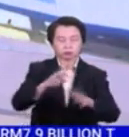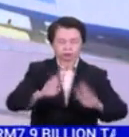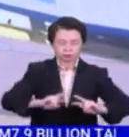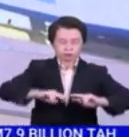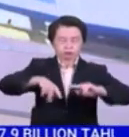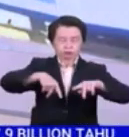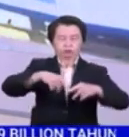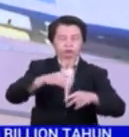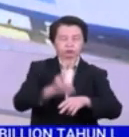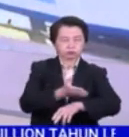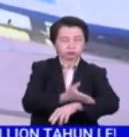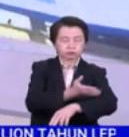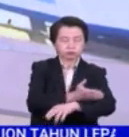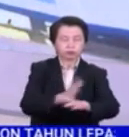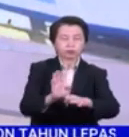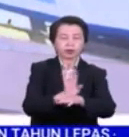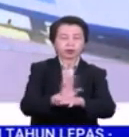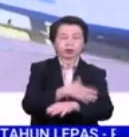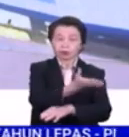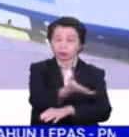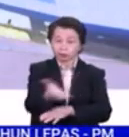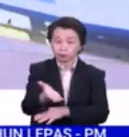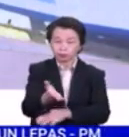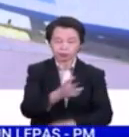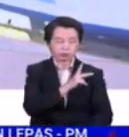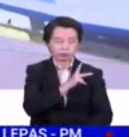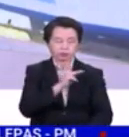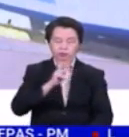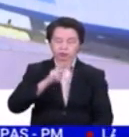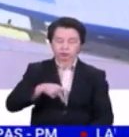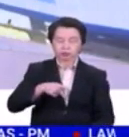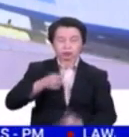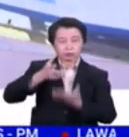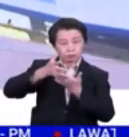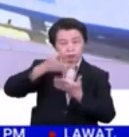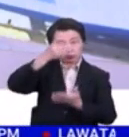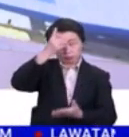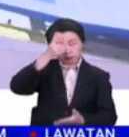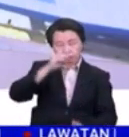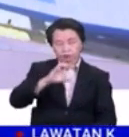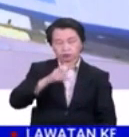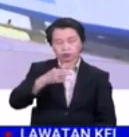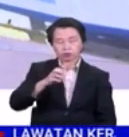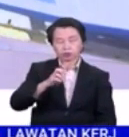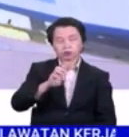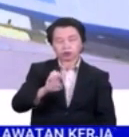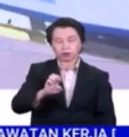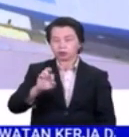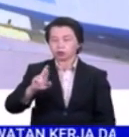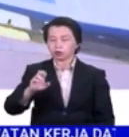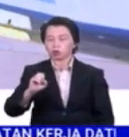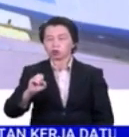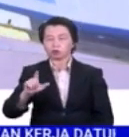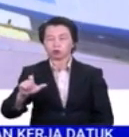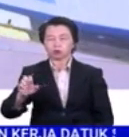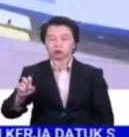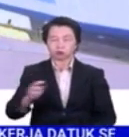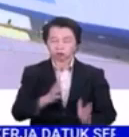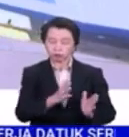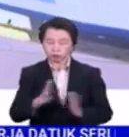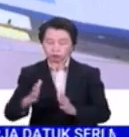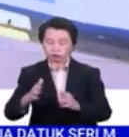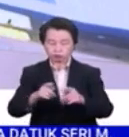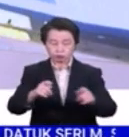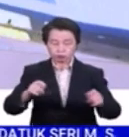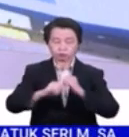bangkit memulihkan semula perniagaan mereka menurut ketua pengarah penyiaran Dato Tiro slashdot ini direalisasi menerusi ruang